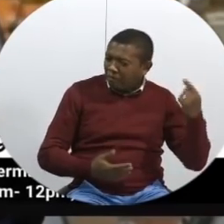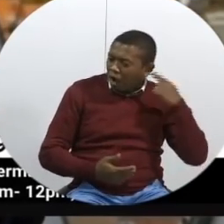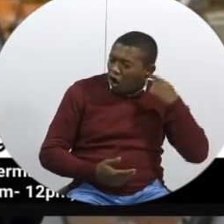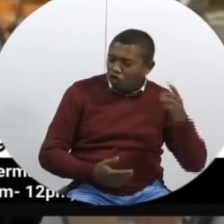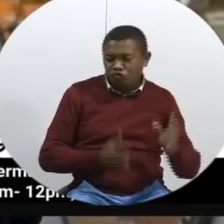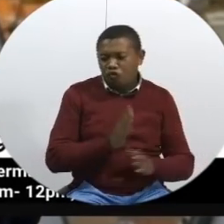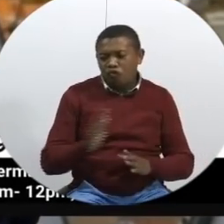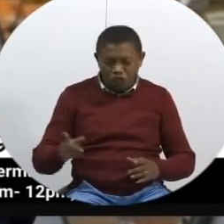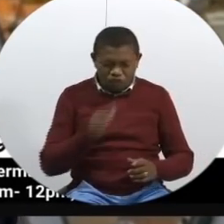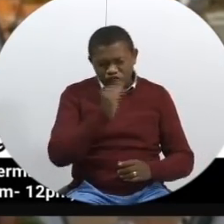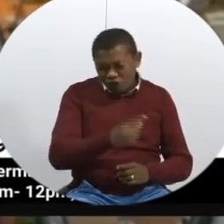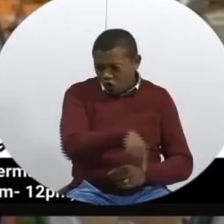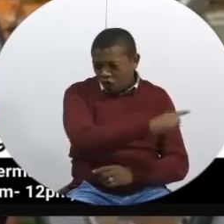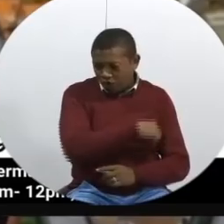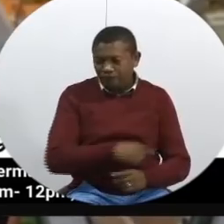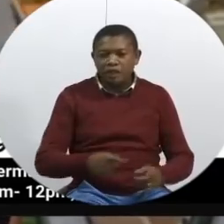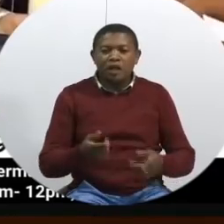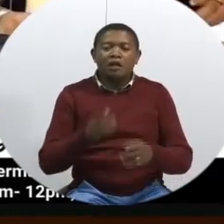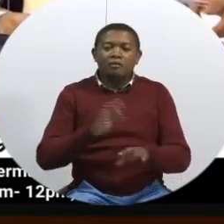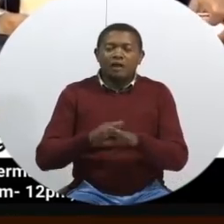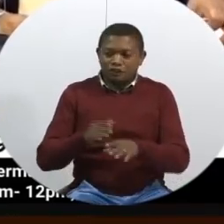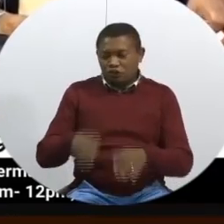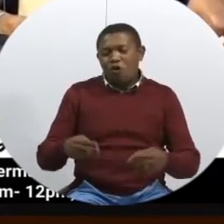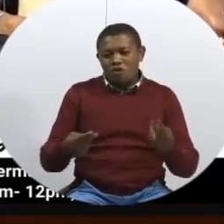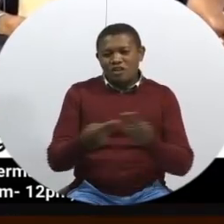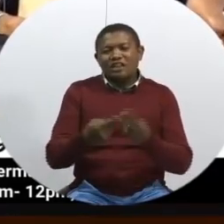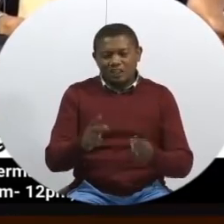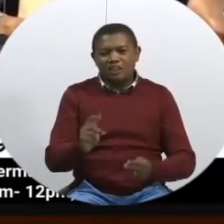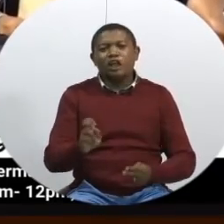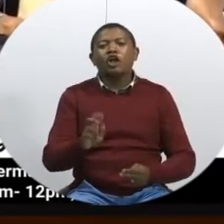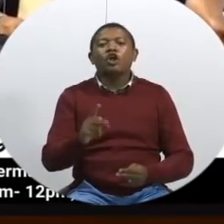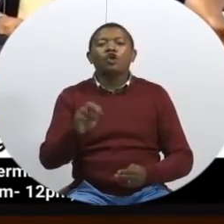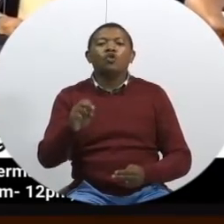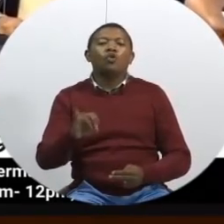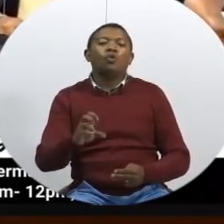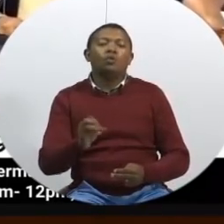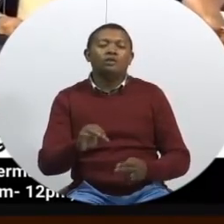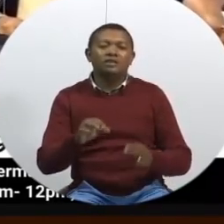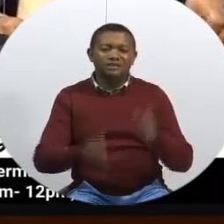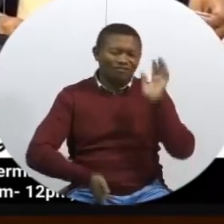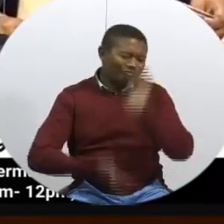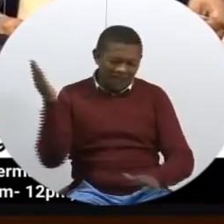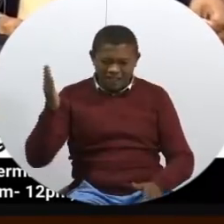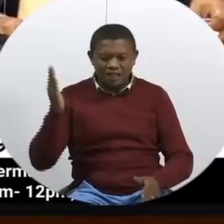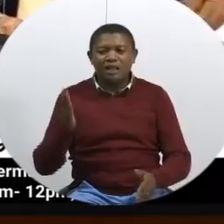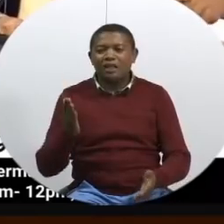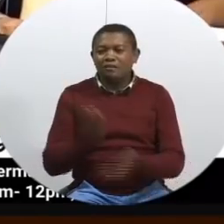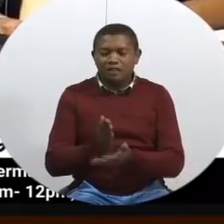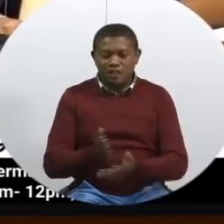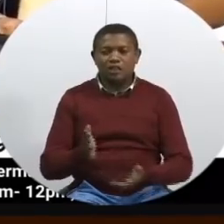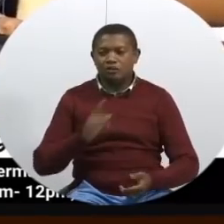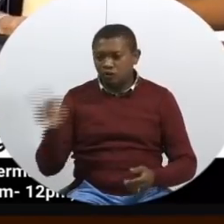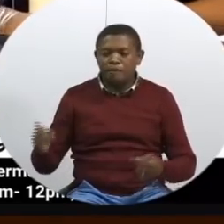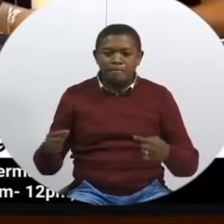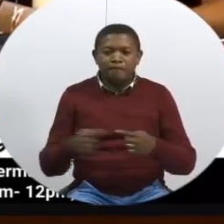a amin'izao moa ny teknôlôjia mandeha aingana be a dia afaka mametraka fanontaniana mivatana amin'ny feon'izy ireo a